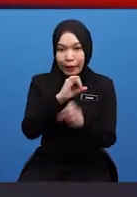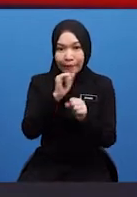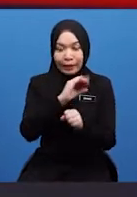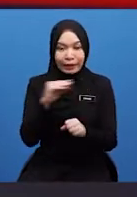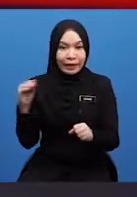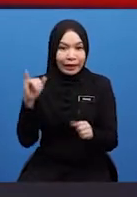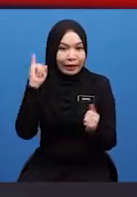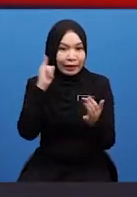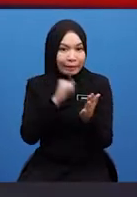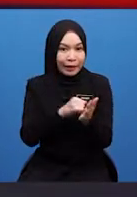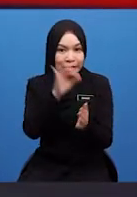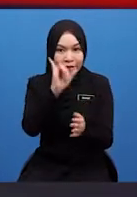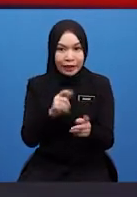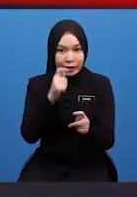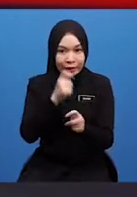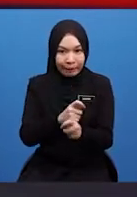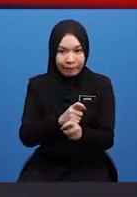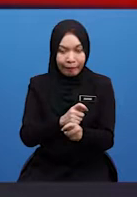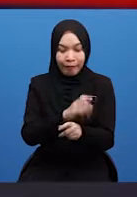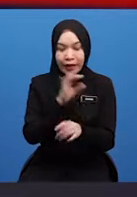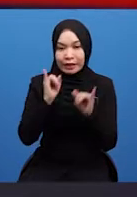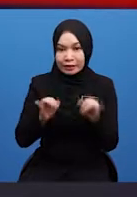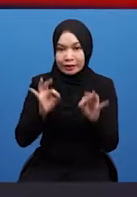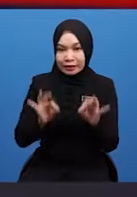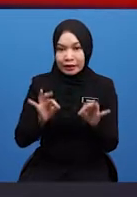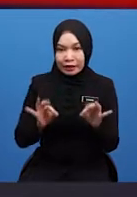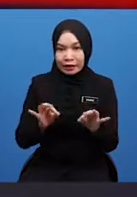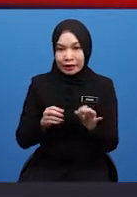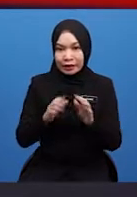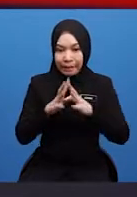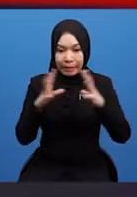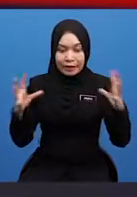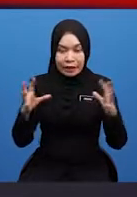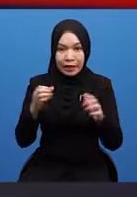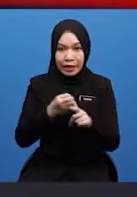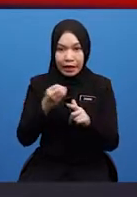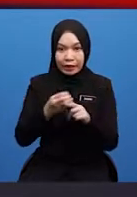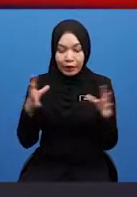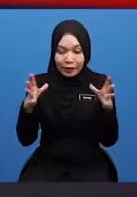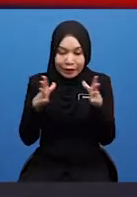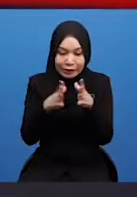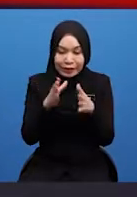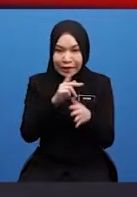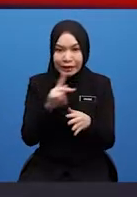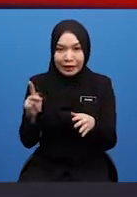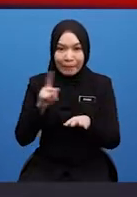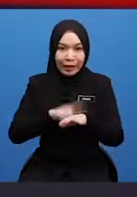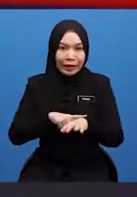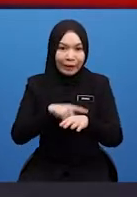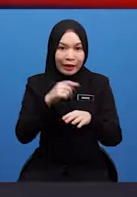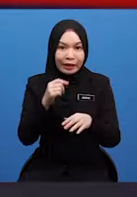jika dikecilkan atau dibesarkan dalam proses imitasi atau peniruan semasa menghasilkan